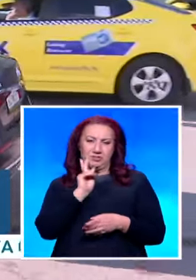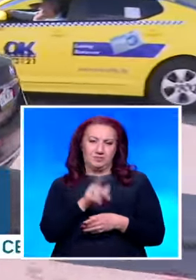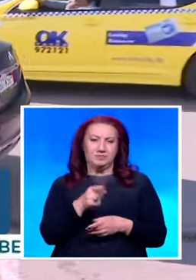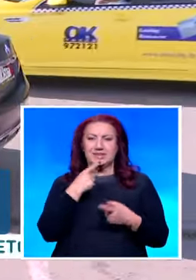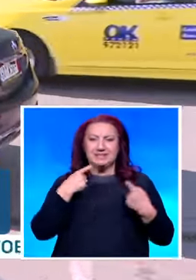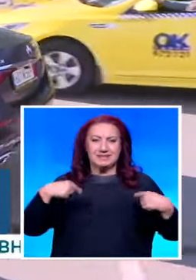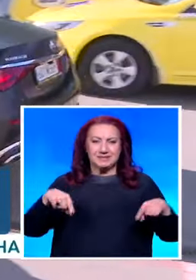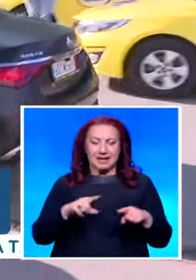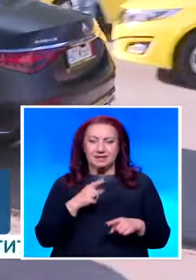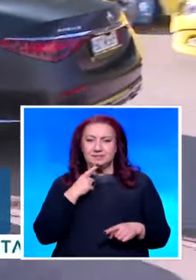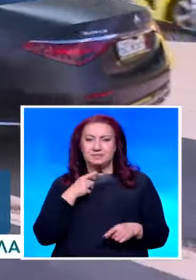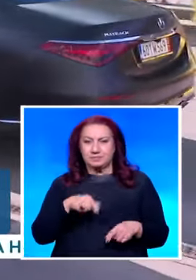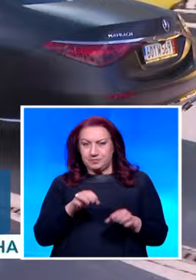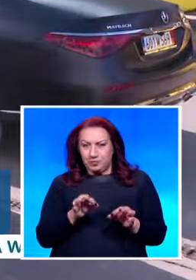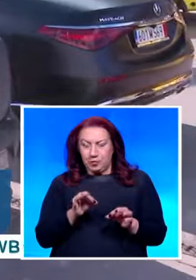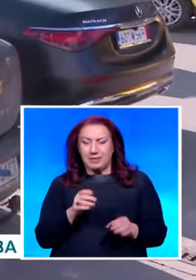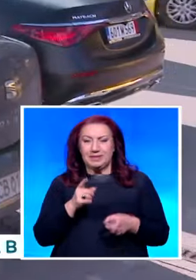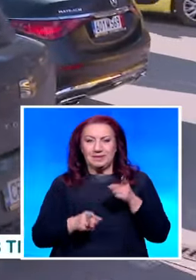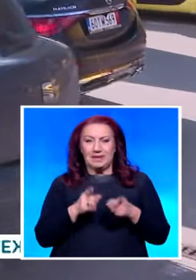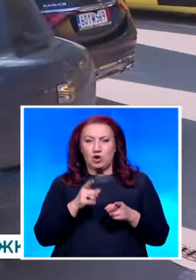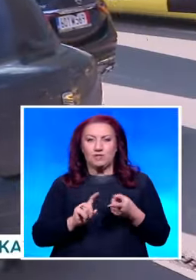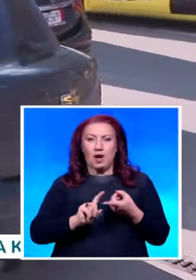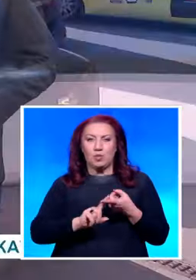Кобрат Пулев, която се провежда в момента.